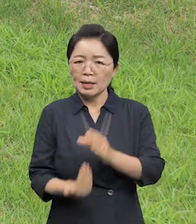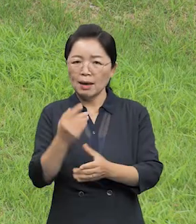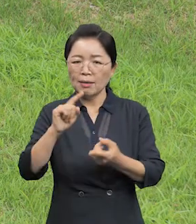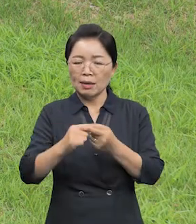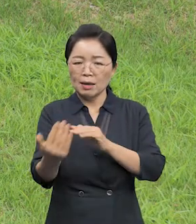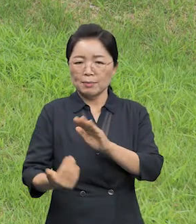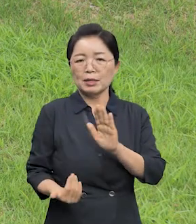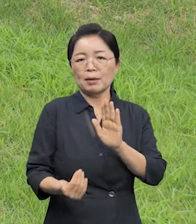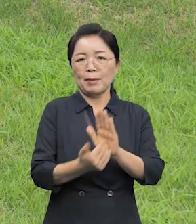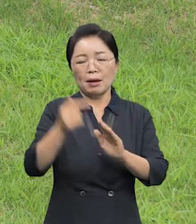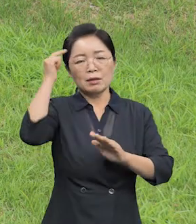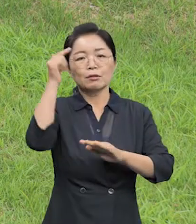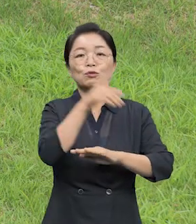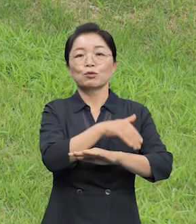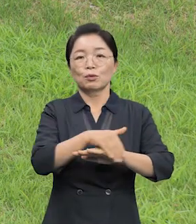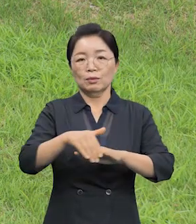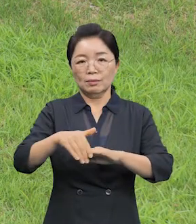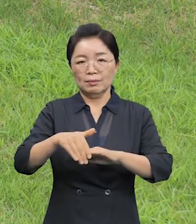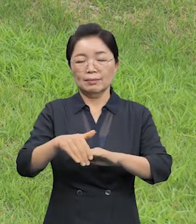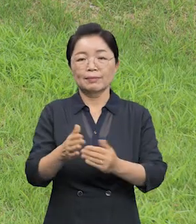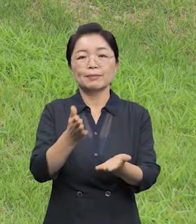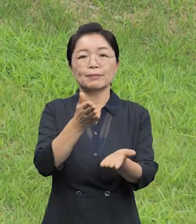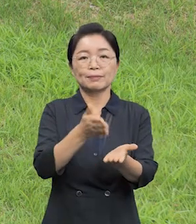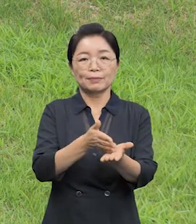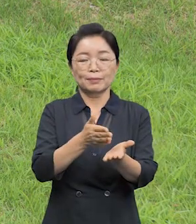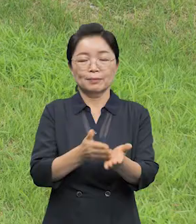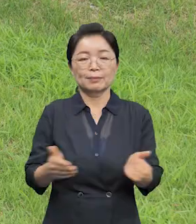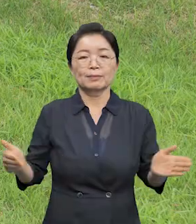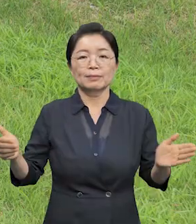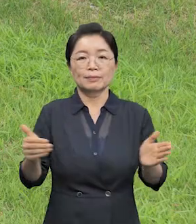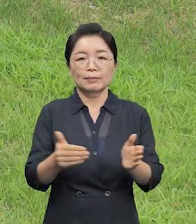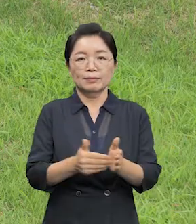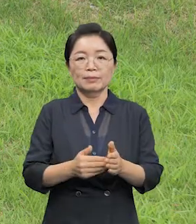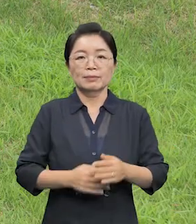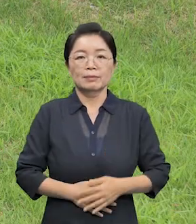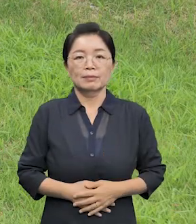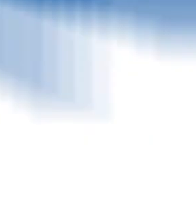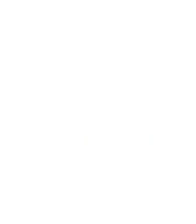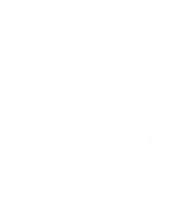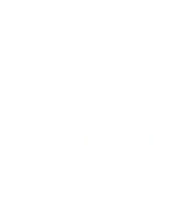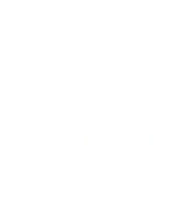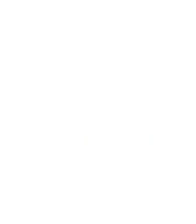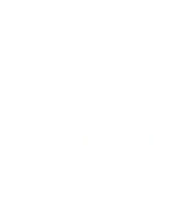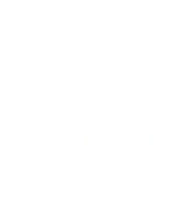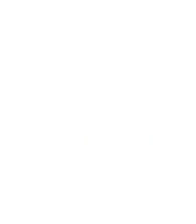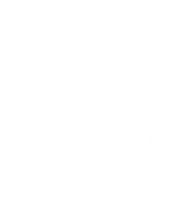예정입니다. 내일이 빛나는 기회도시에서 헬로 광주 정지현입니다.